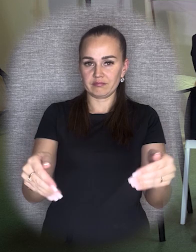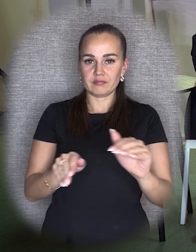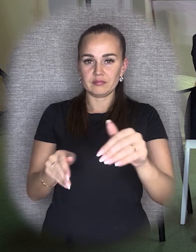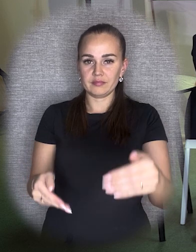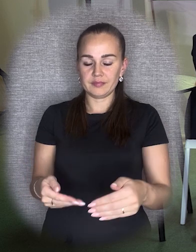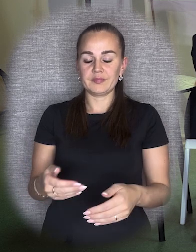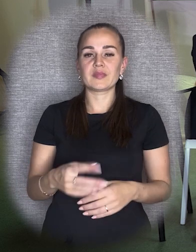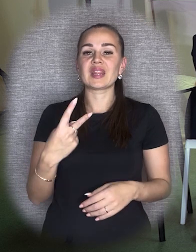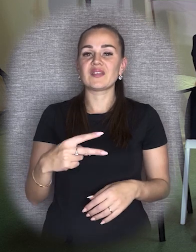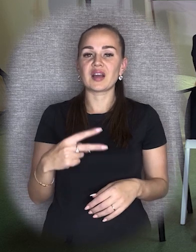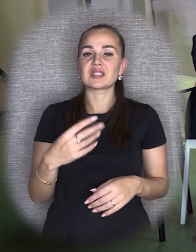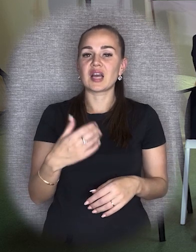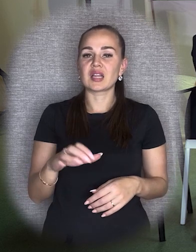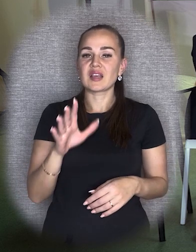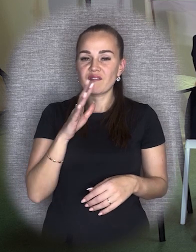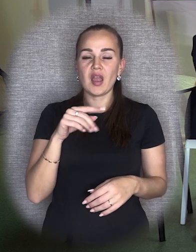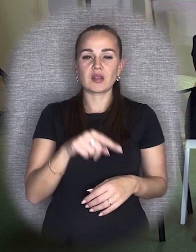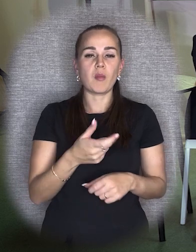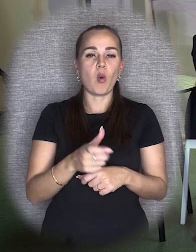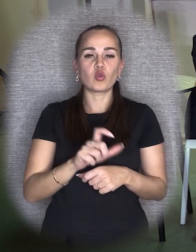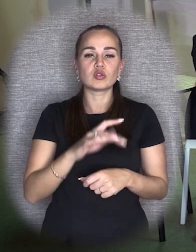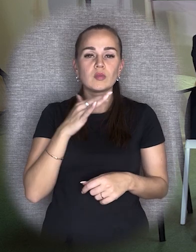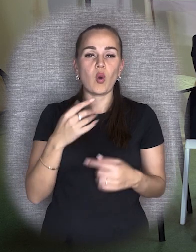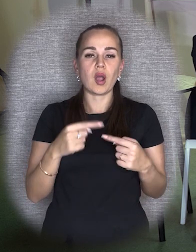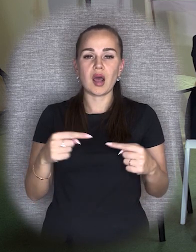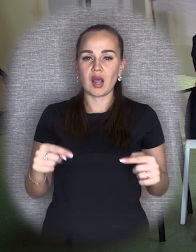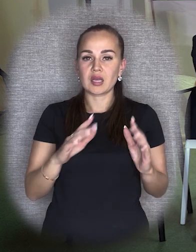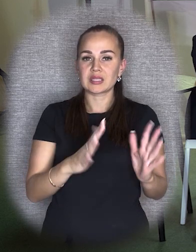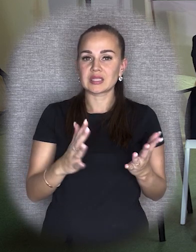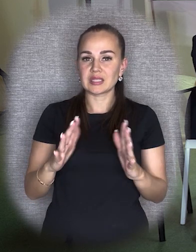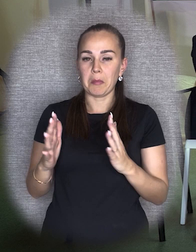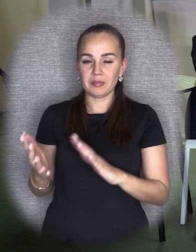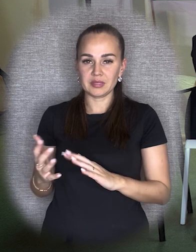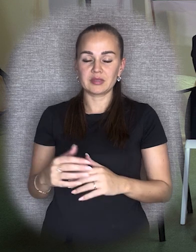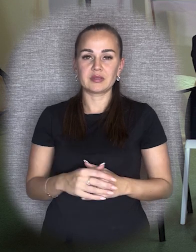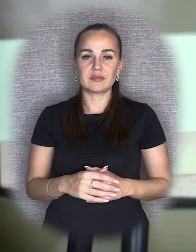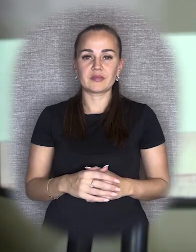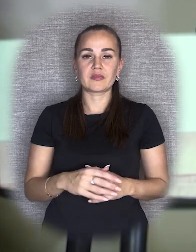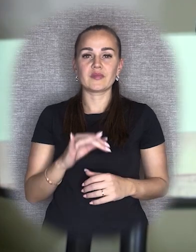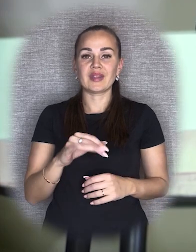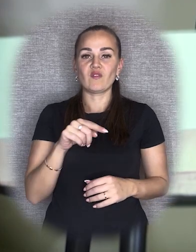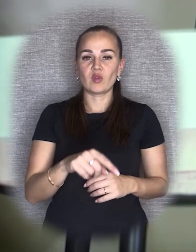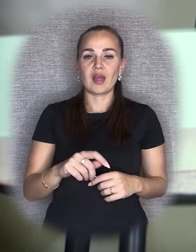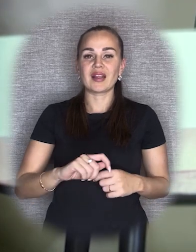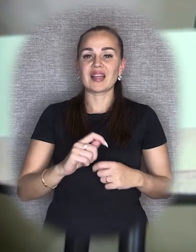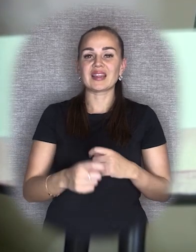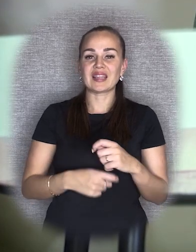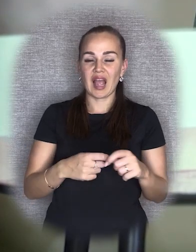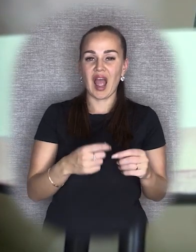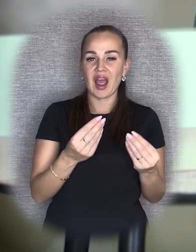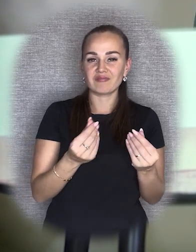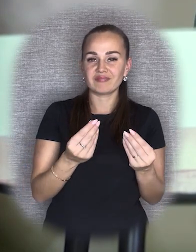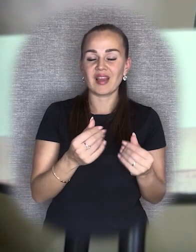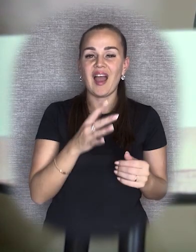полон очень разных событий. И вот эта вот, так скажем, ткань времени, которая накрывает эти